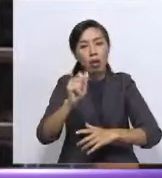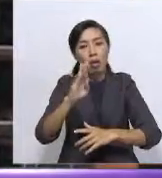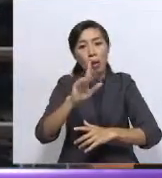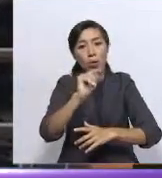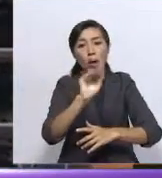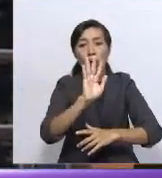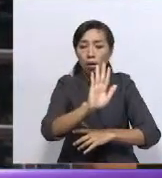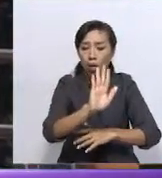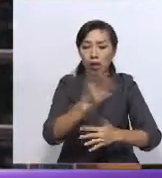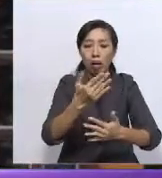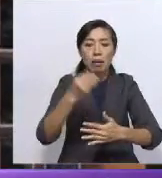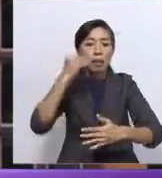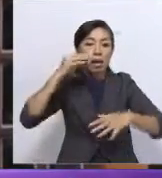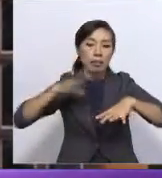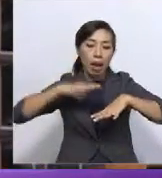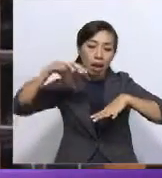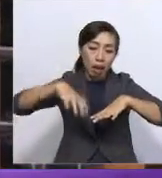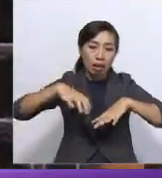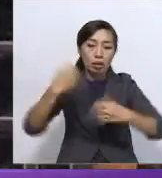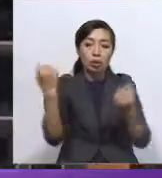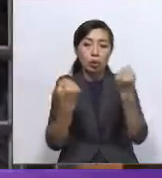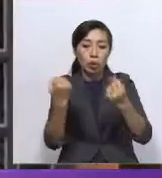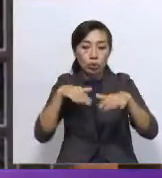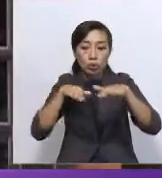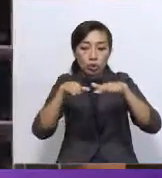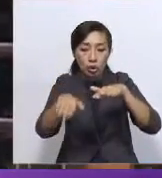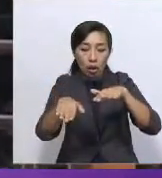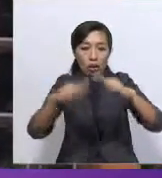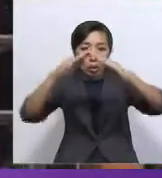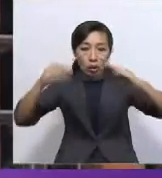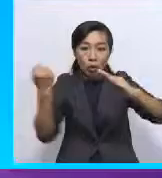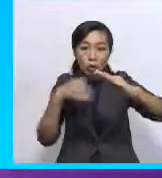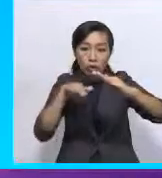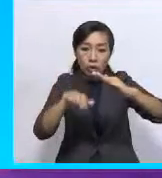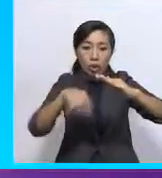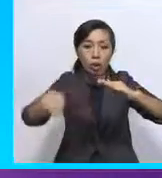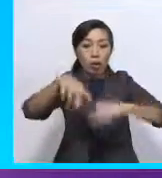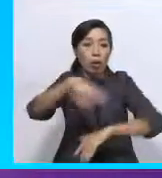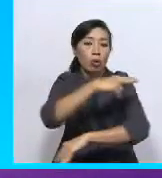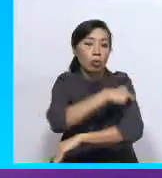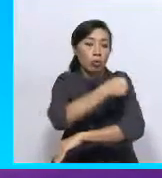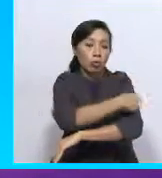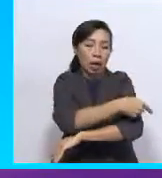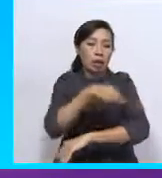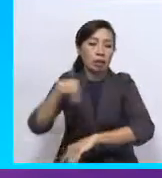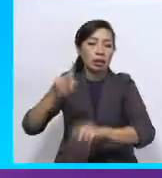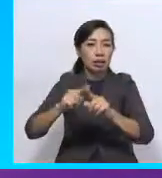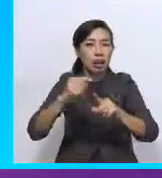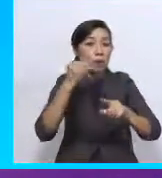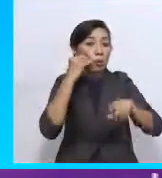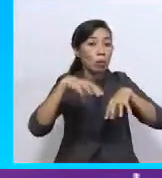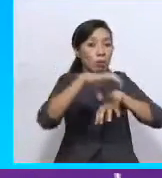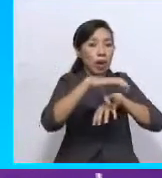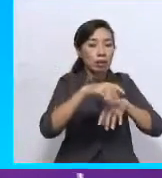ต.เมืองเดชบ้านพักโรงจอดรถนะครับของโรงพยาบาลสมเด็จพายุพราชอำเภอเดชอุดมแล้วก็บ้านเรือนประชาชนใน